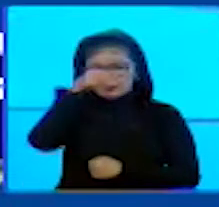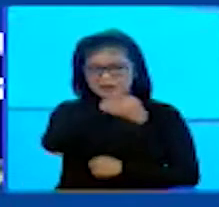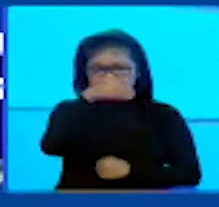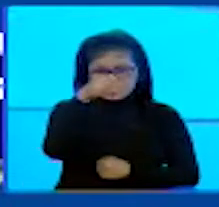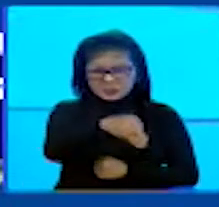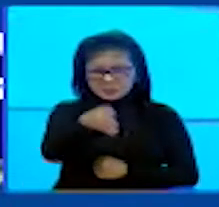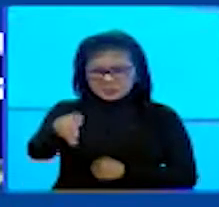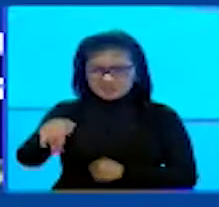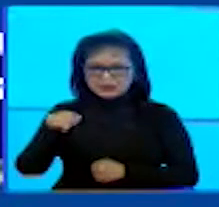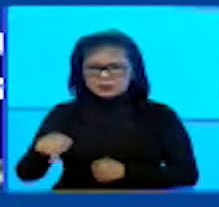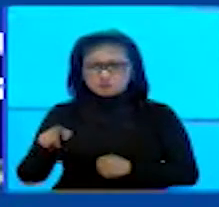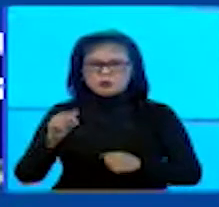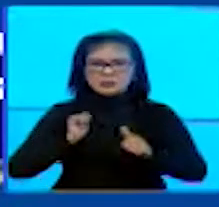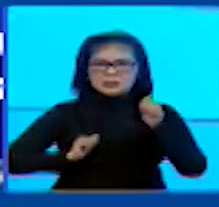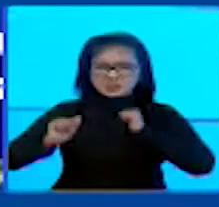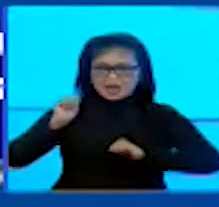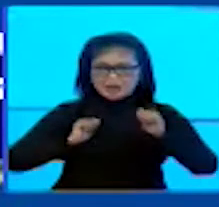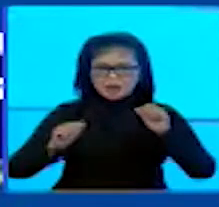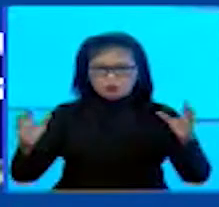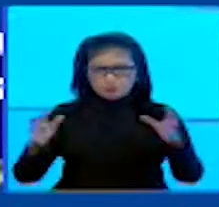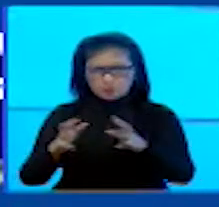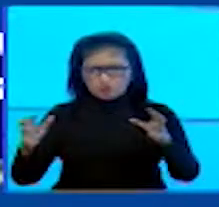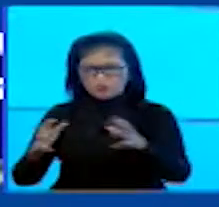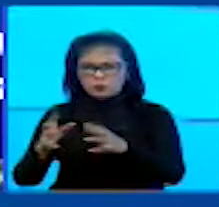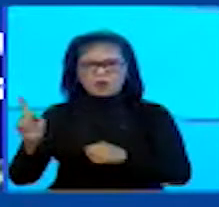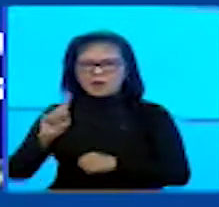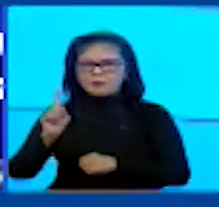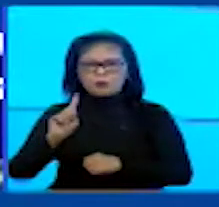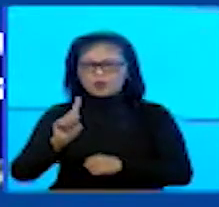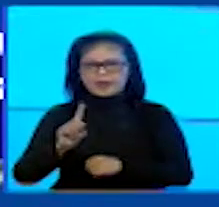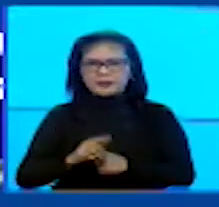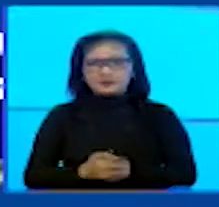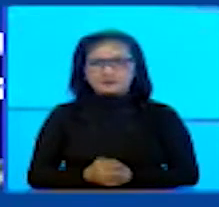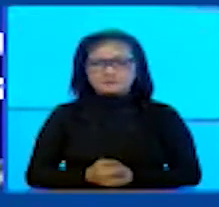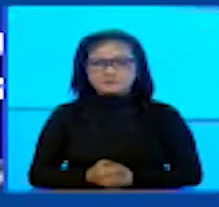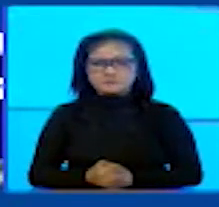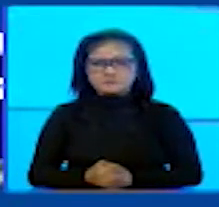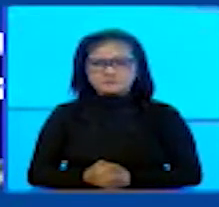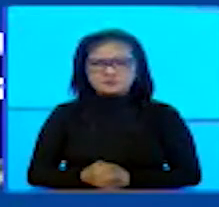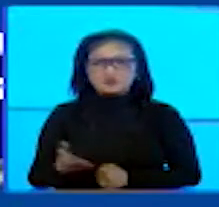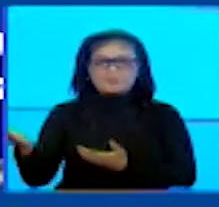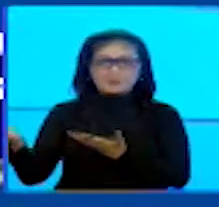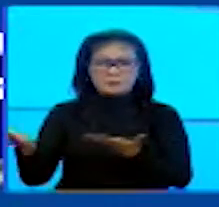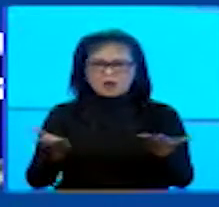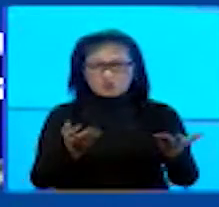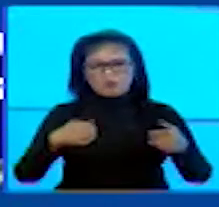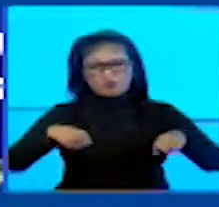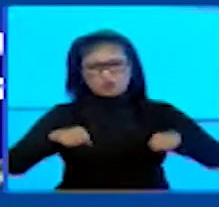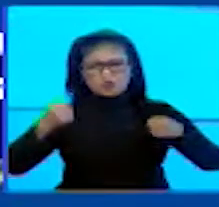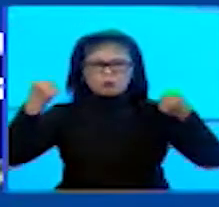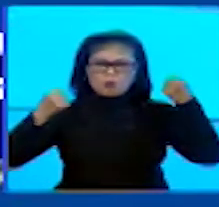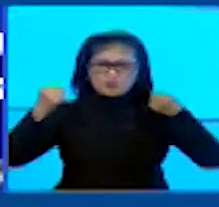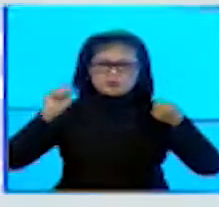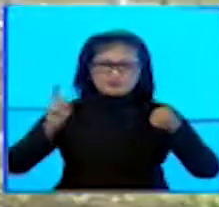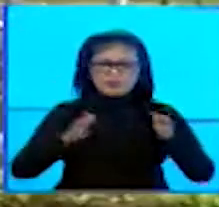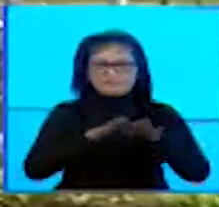diperkenankan melakukan kegiatan yang mengundang kerumunan massa, serta tidak diperkenankan untuk membawa kendaraan bermotor karena area parkir